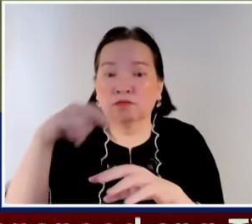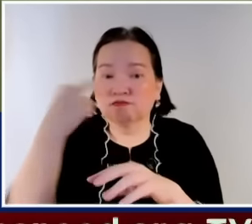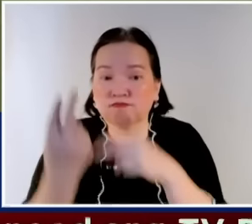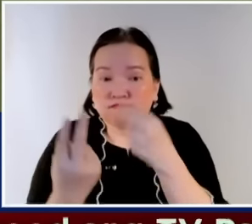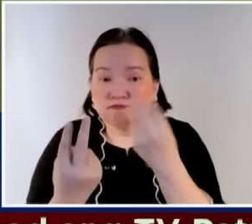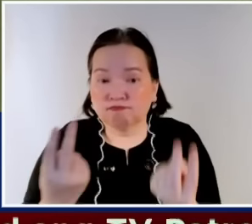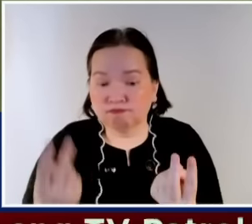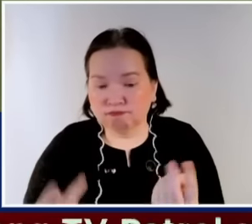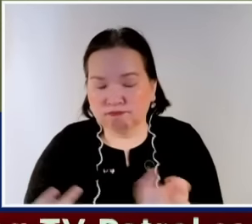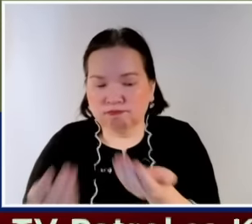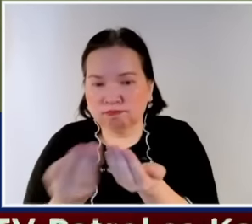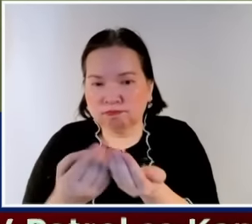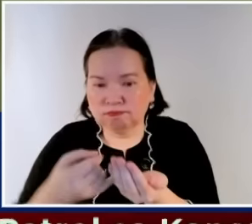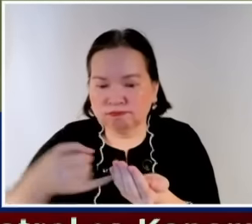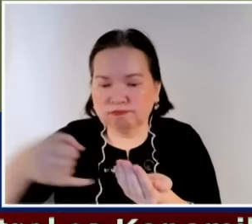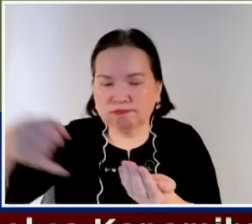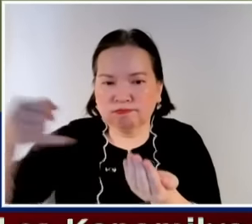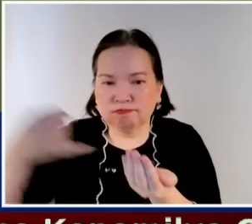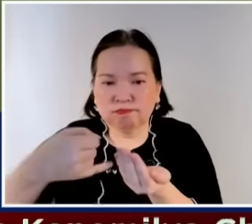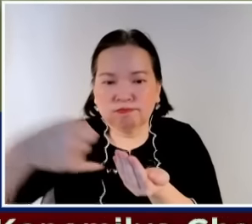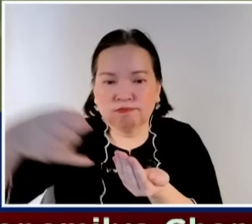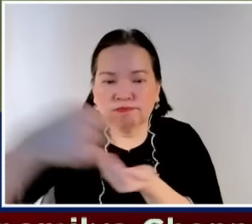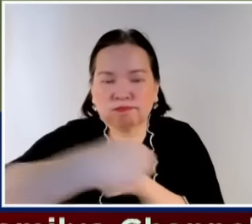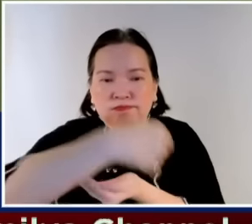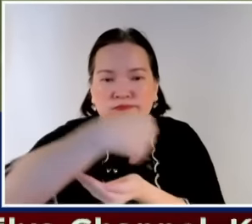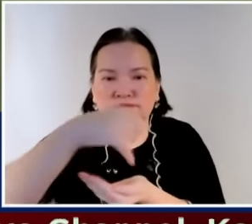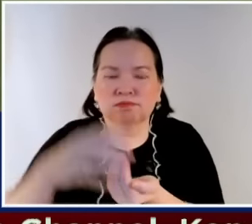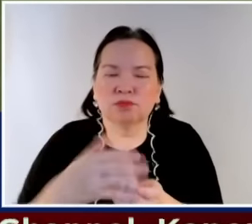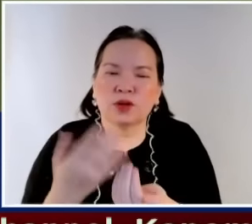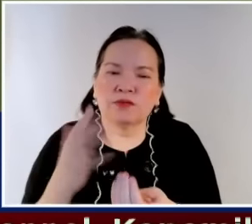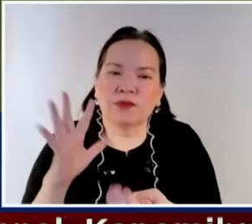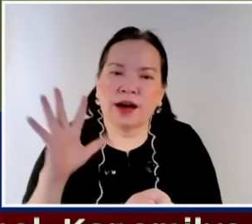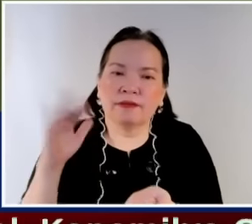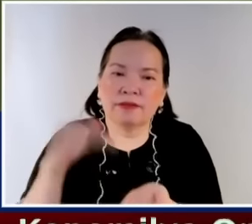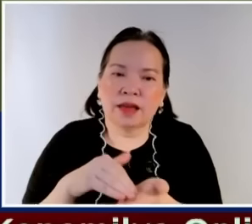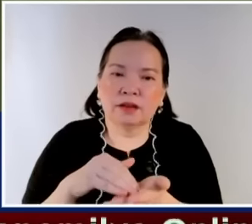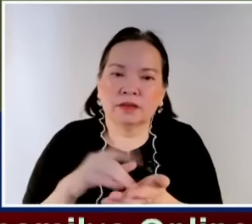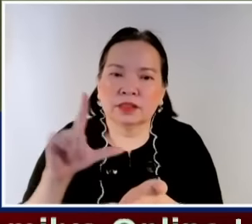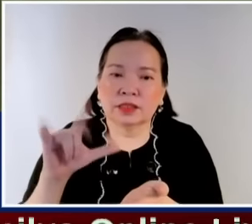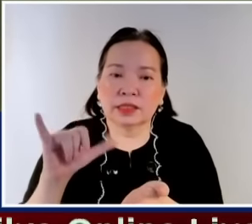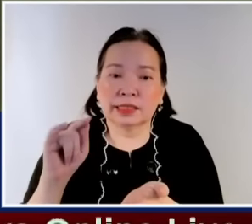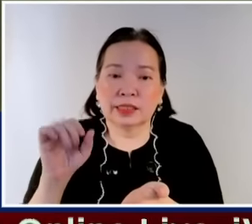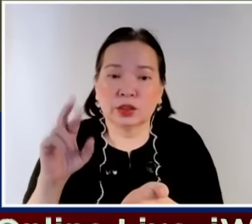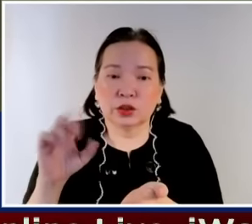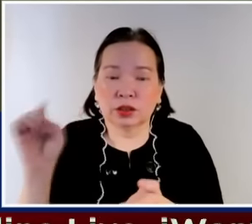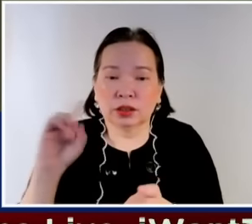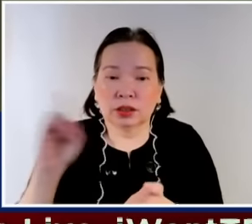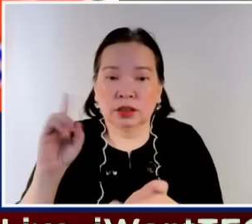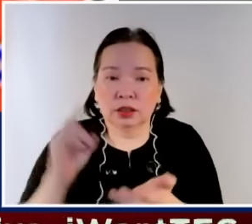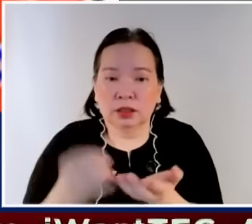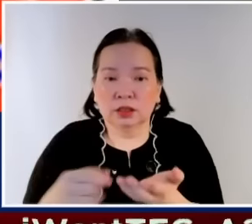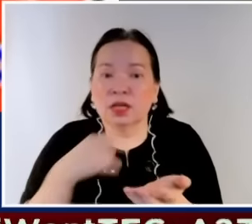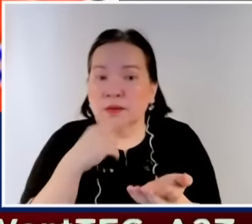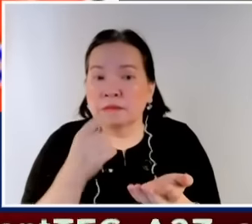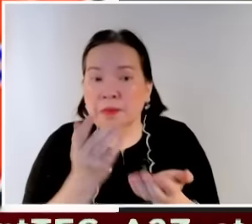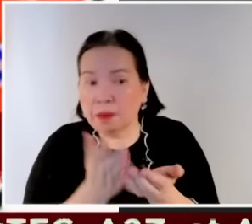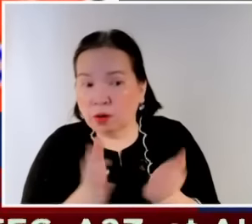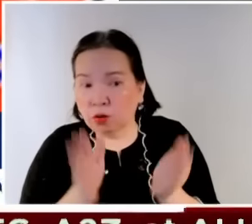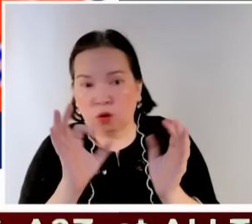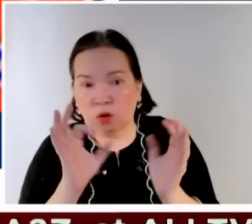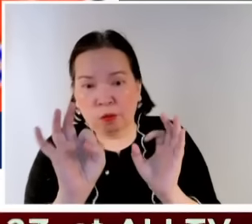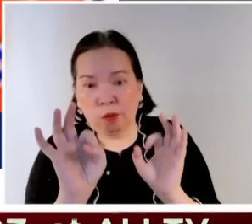paghahanda sa pagsipsip sa higit 5,000 litro ng diesel. Wala pong nakitang butas dun sa barko na kailangan i-patch. We are hoping